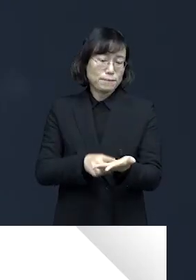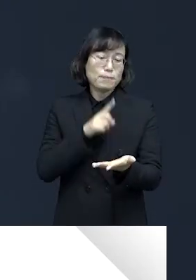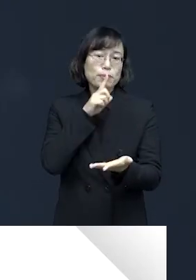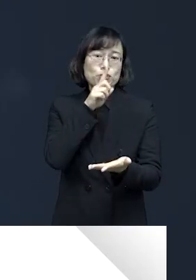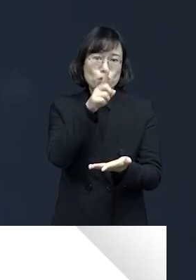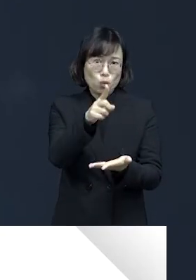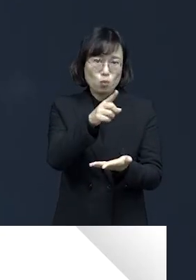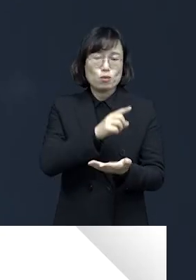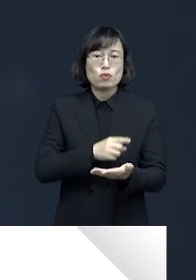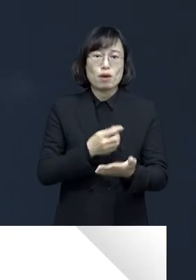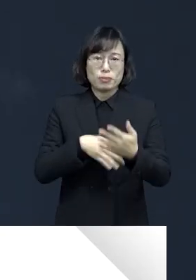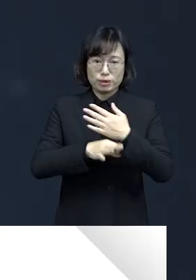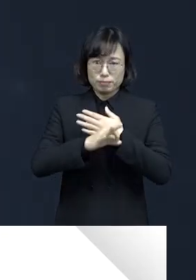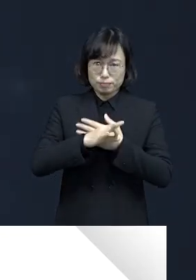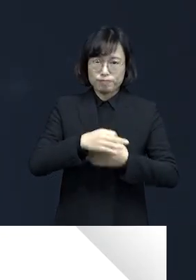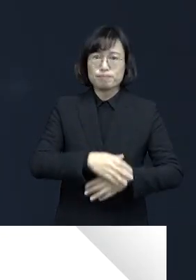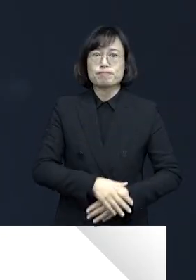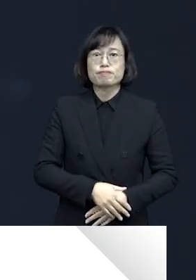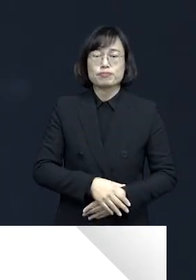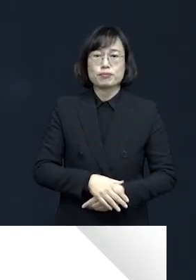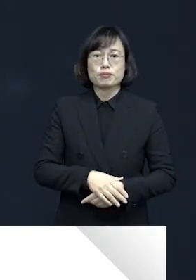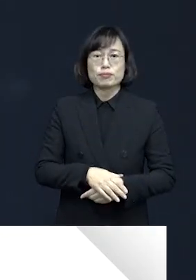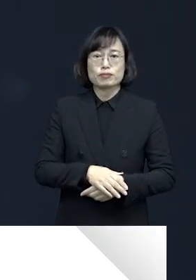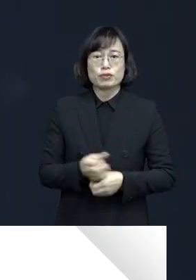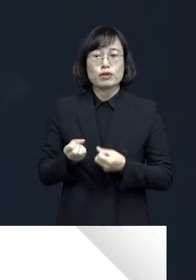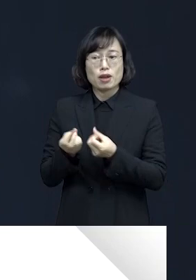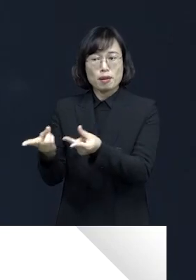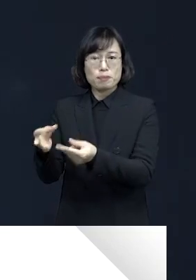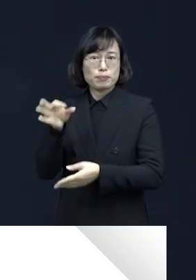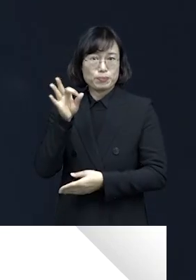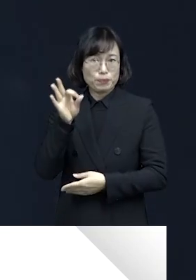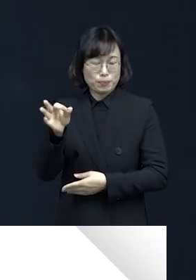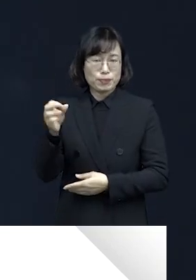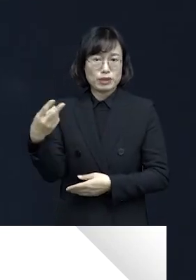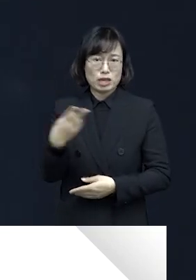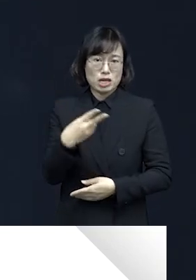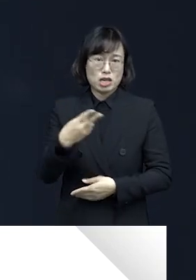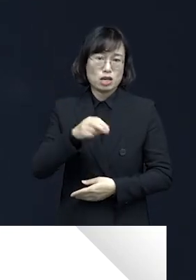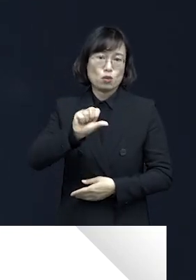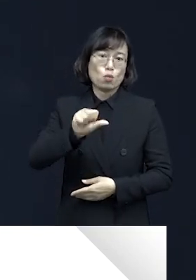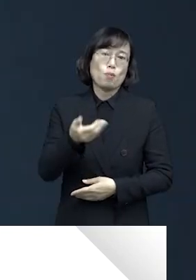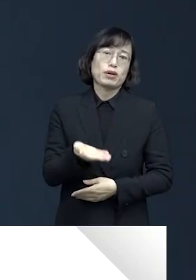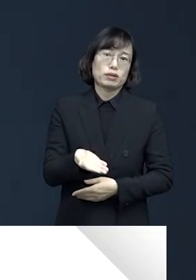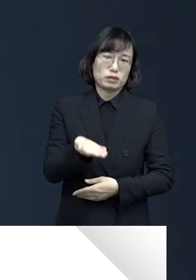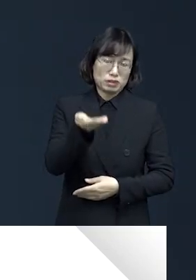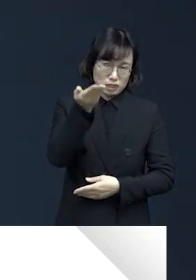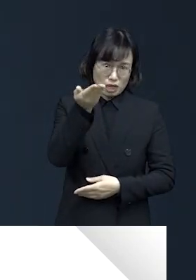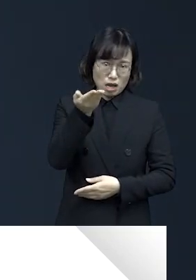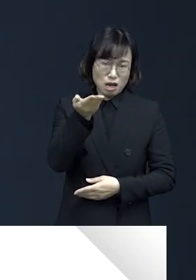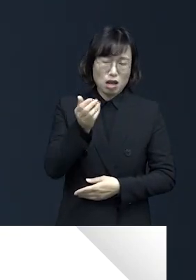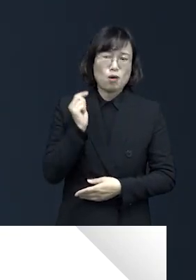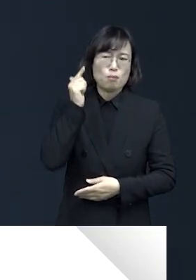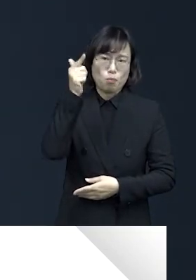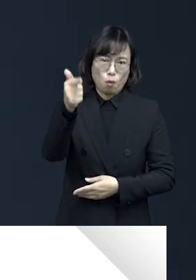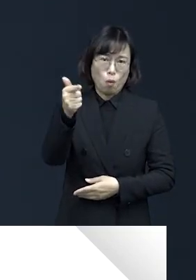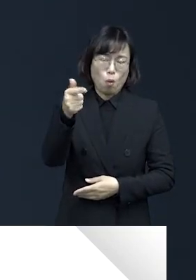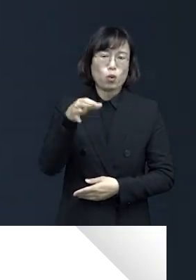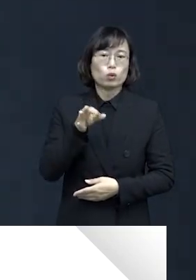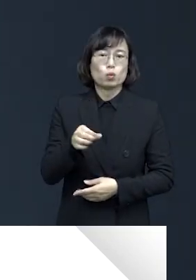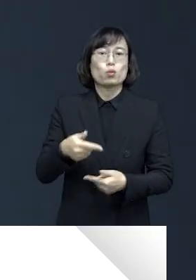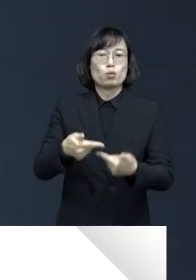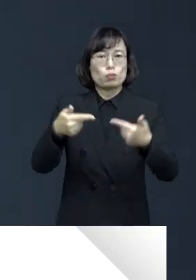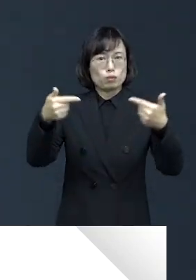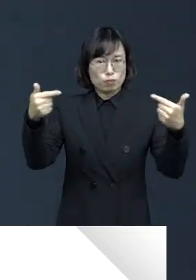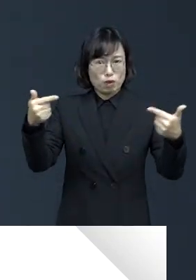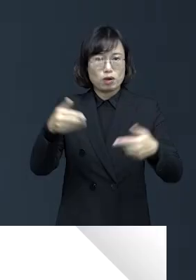접속해 양산 장보기 또는 배달 양산 바로가기의 전통시장 카테고리를 이용해야 하며 배송료는 최소